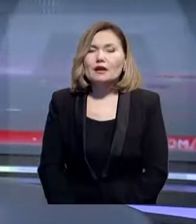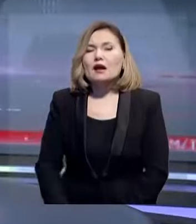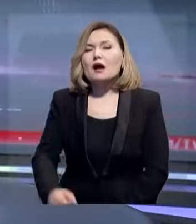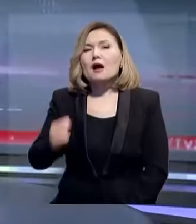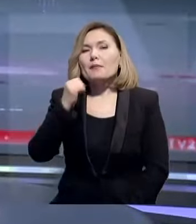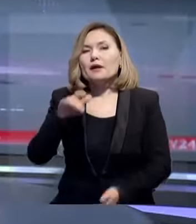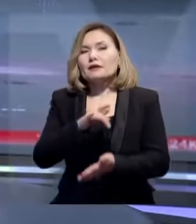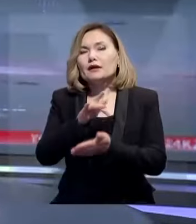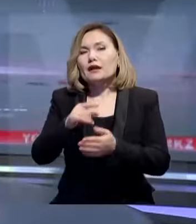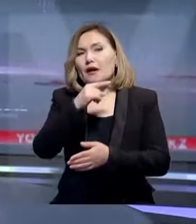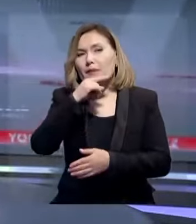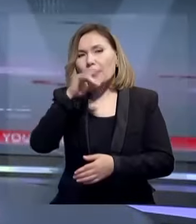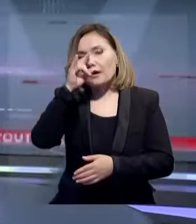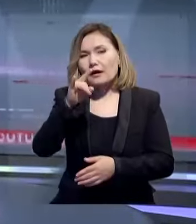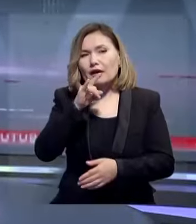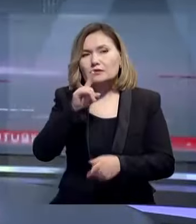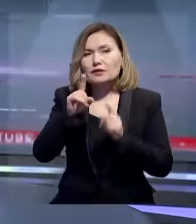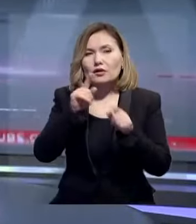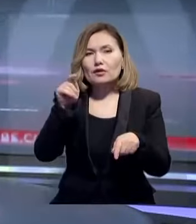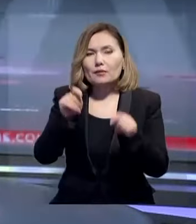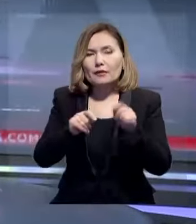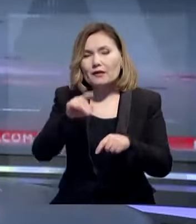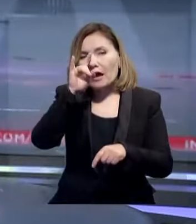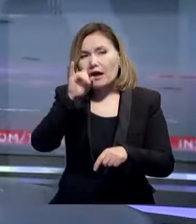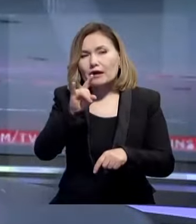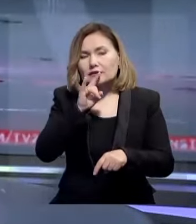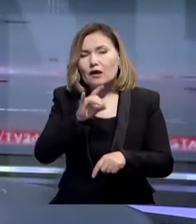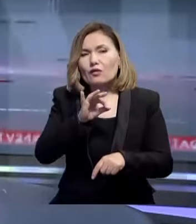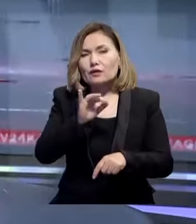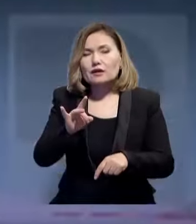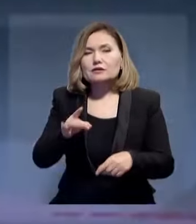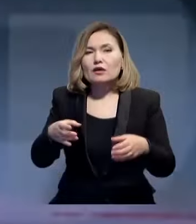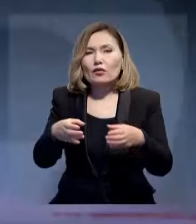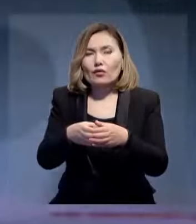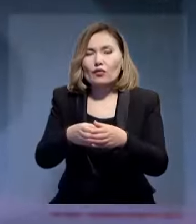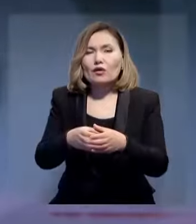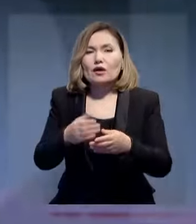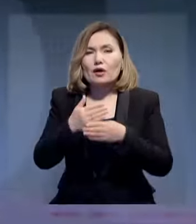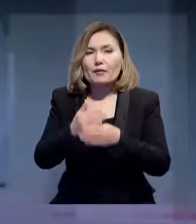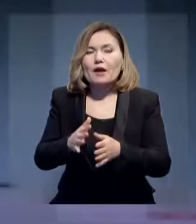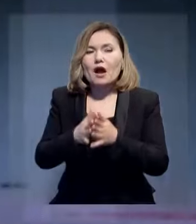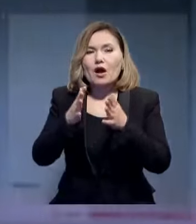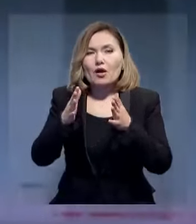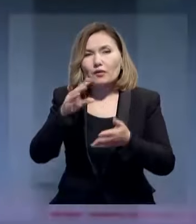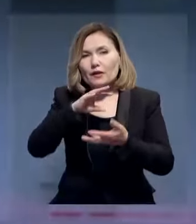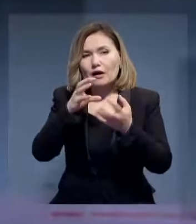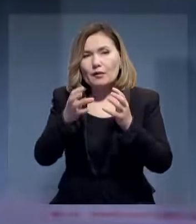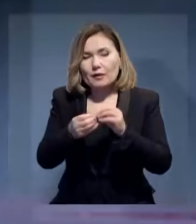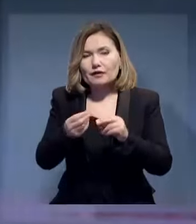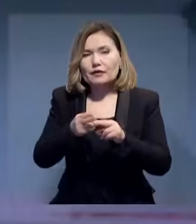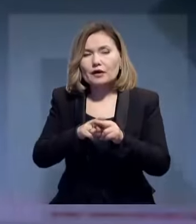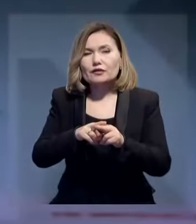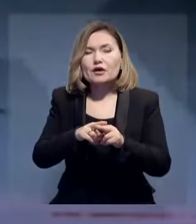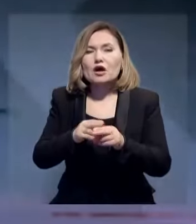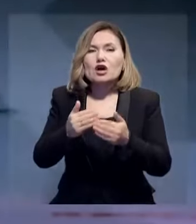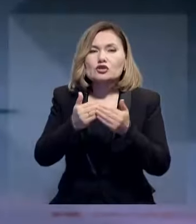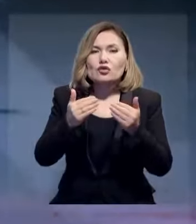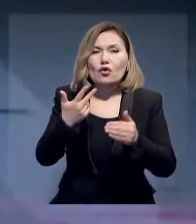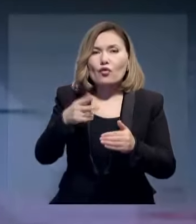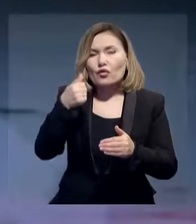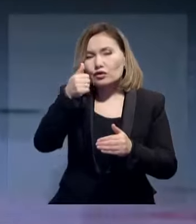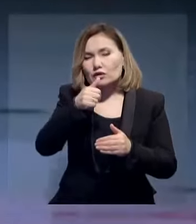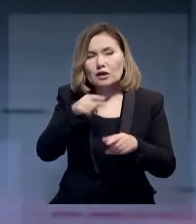Мәскеуде Ресей қазақтары бас қосты. Жиынды отандастар қоры ұйымдастырған. Ауқымы мен мазмұны жағына мұндай жиын соңғы 30